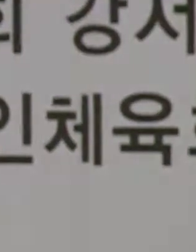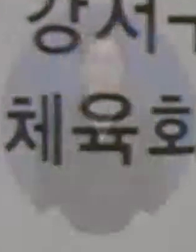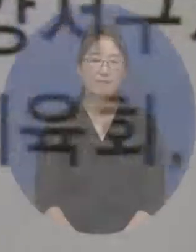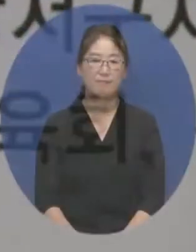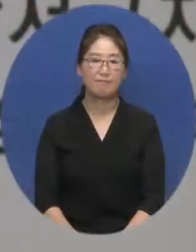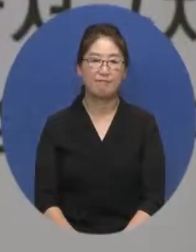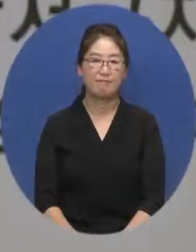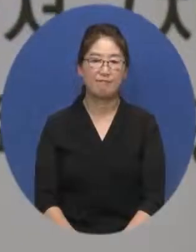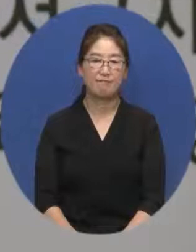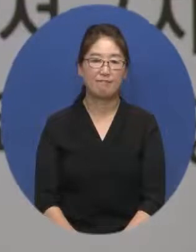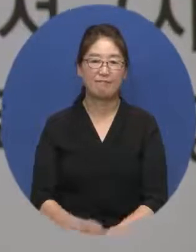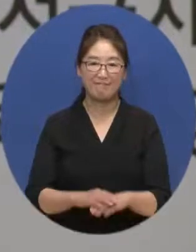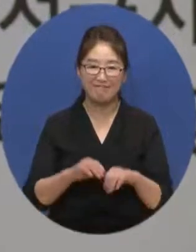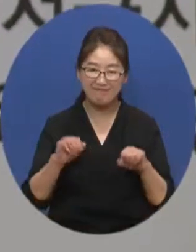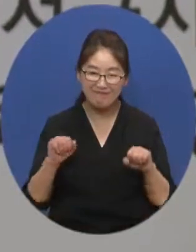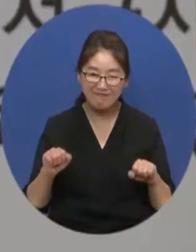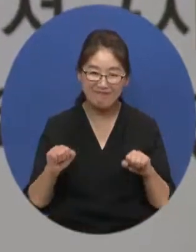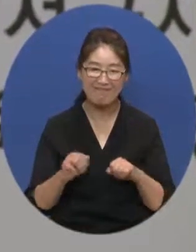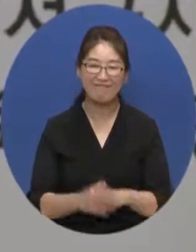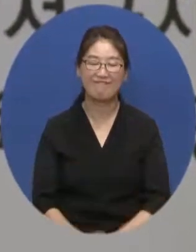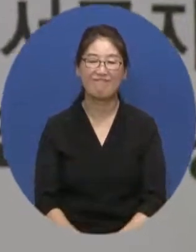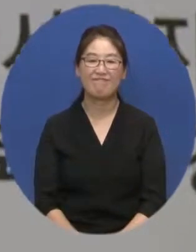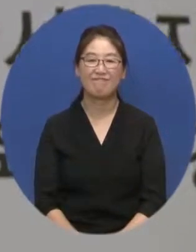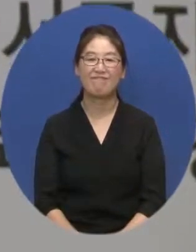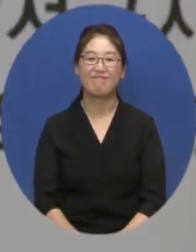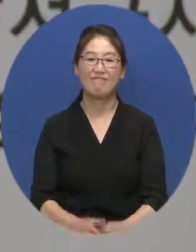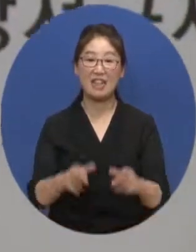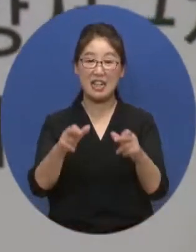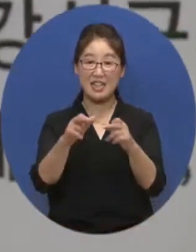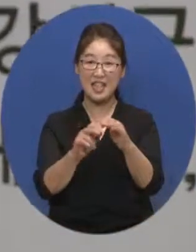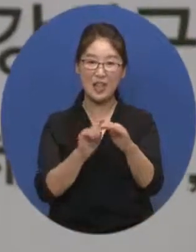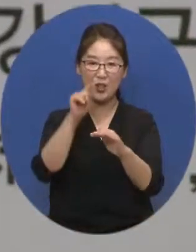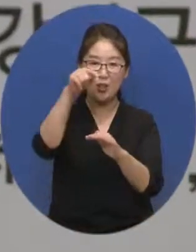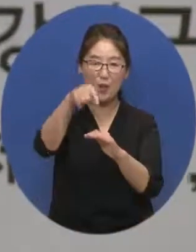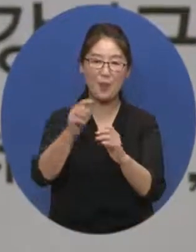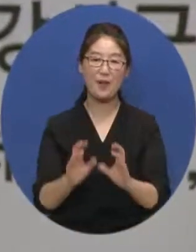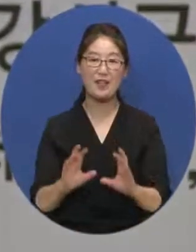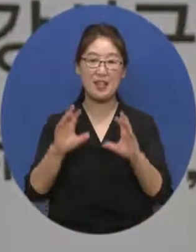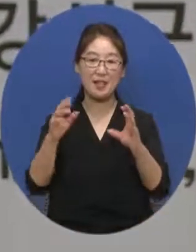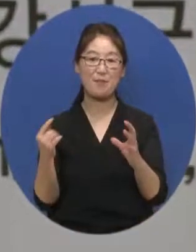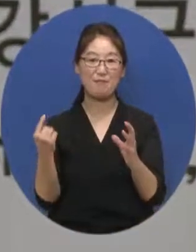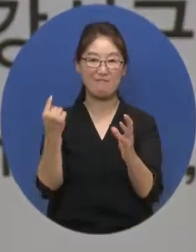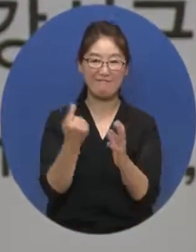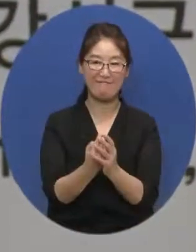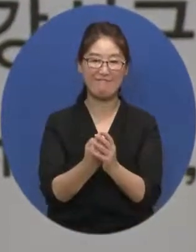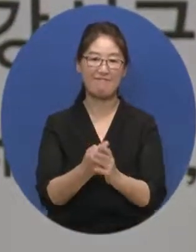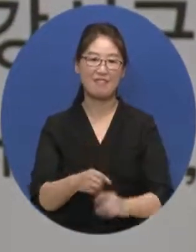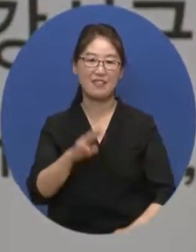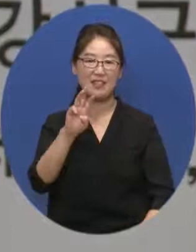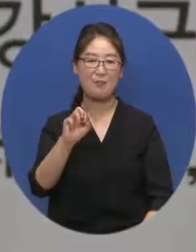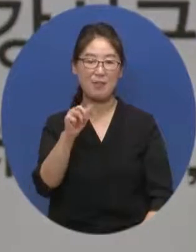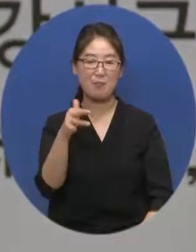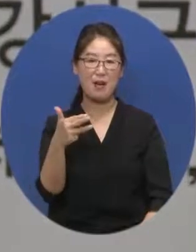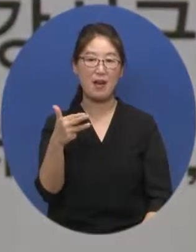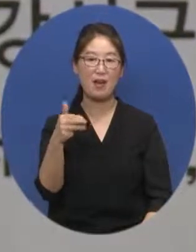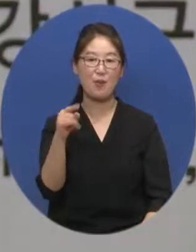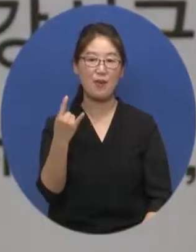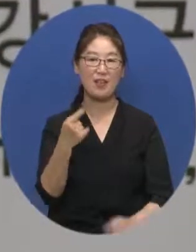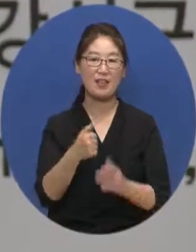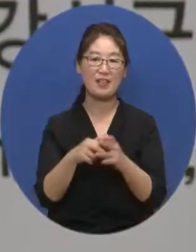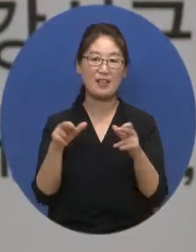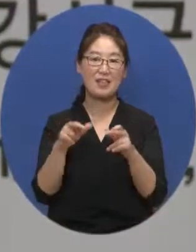안녕하십니까. 함께 장애를 넘어 세상 속으로 제38회 장애인 날